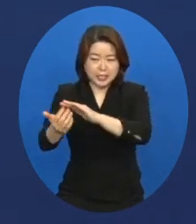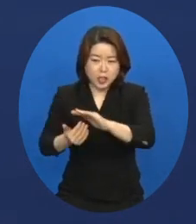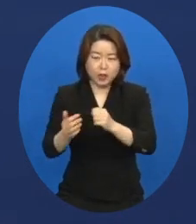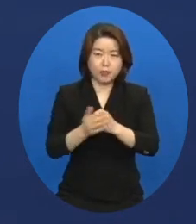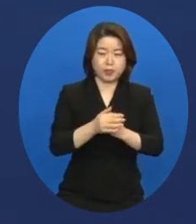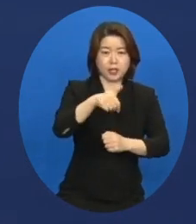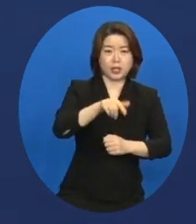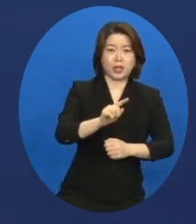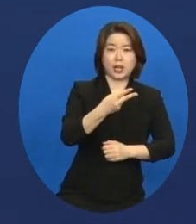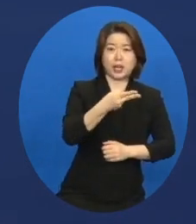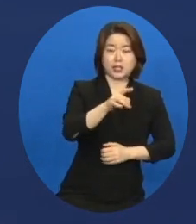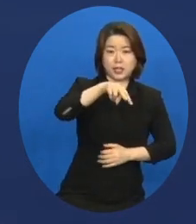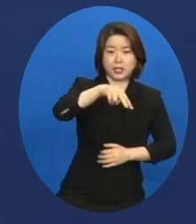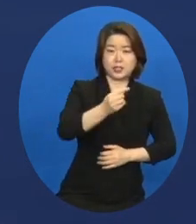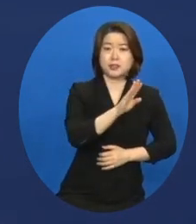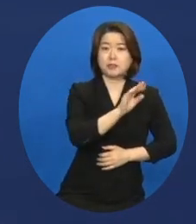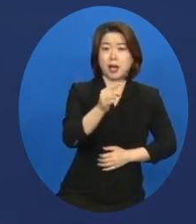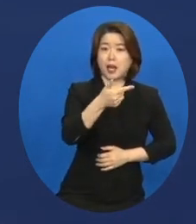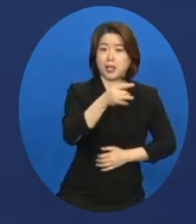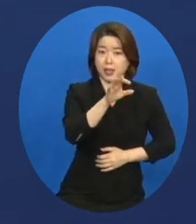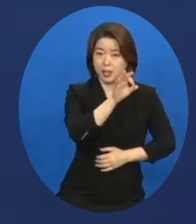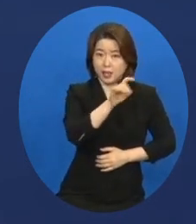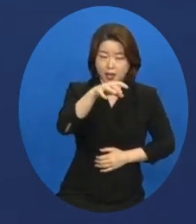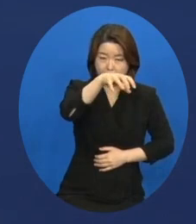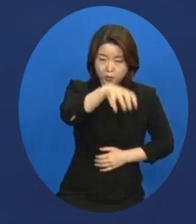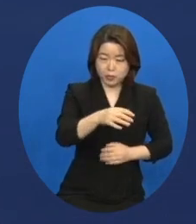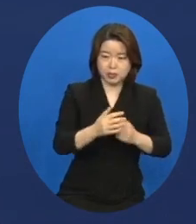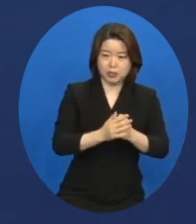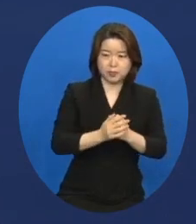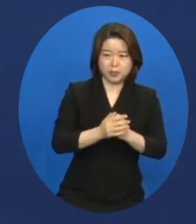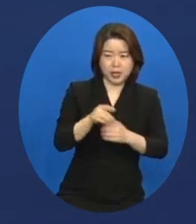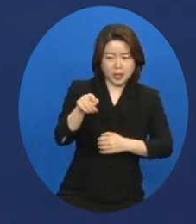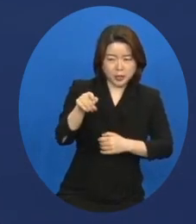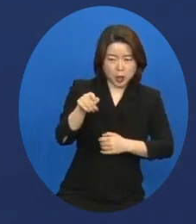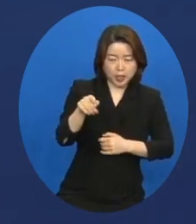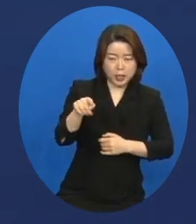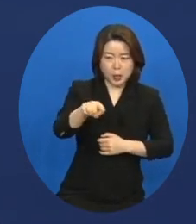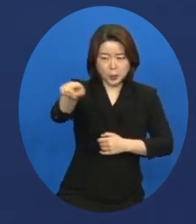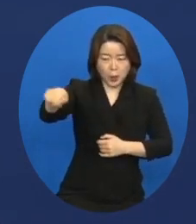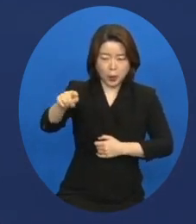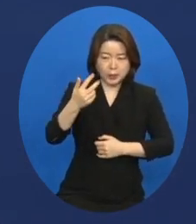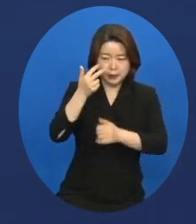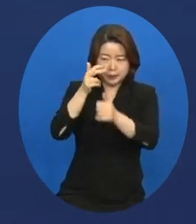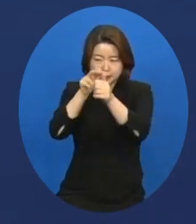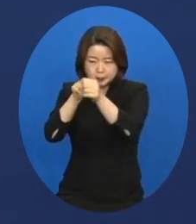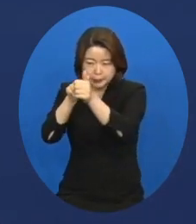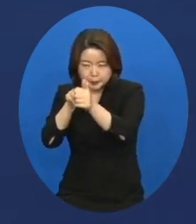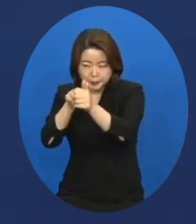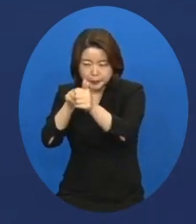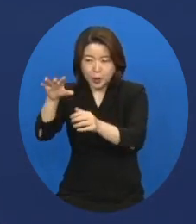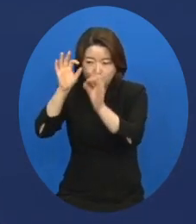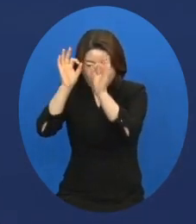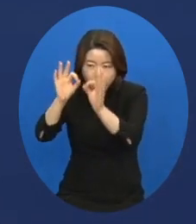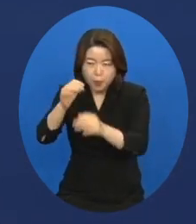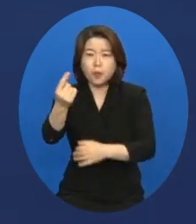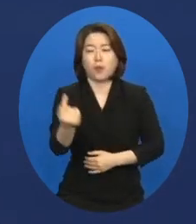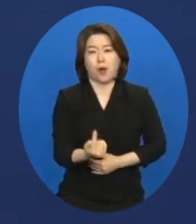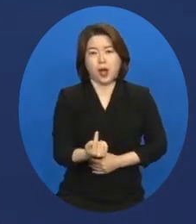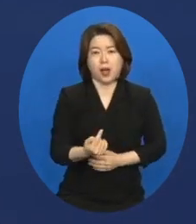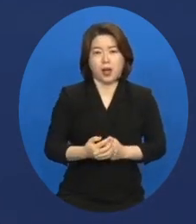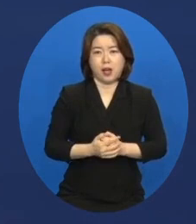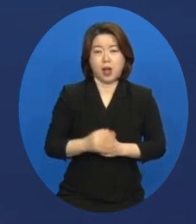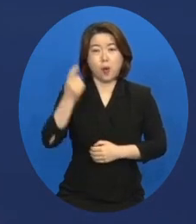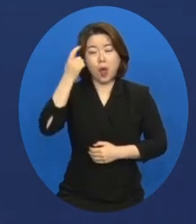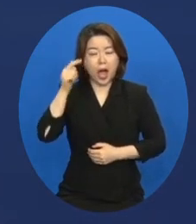가데스 바네아라는 곳에서 정탐꾼으로 그 땅을 먼저 보고 돌아옵니다. 그들이 그렇게